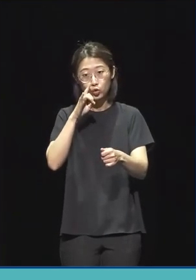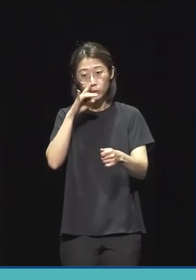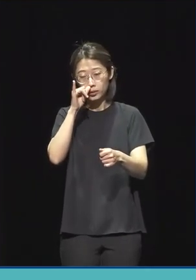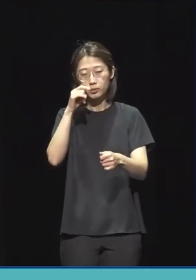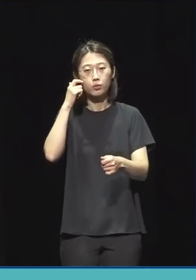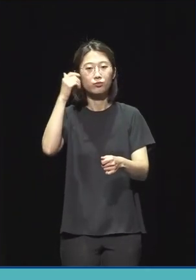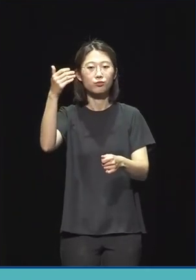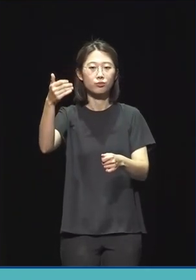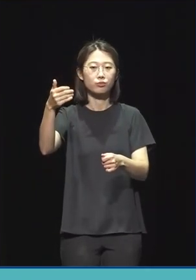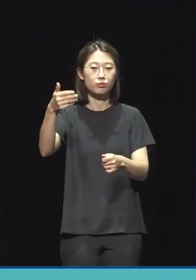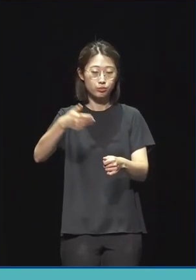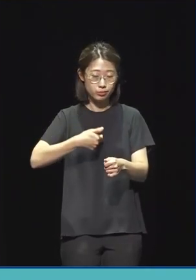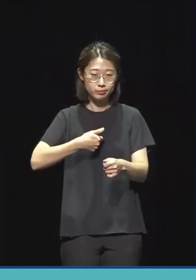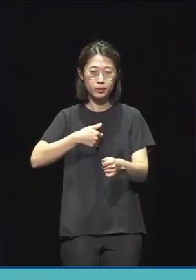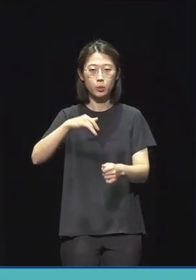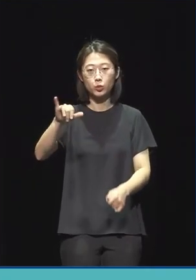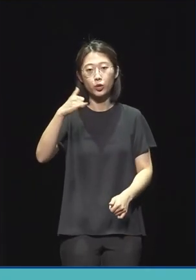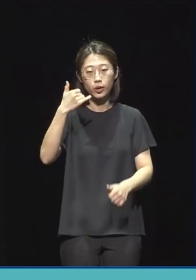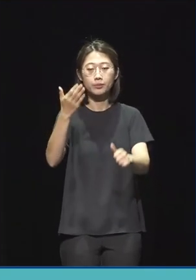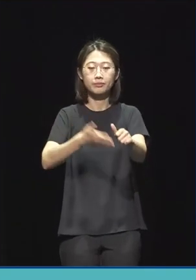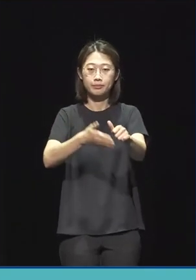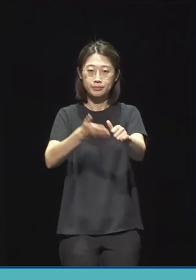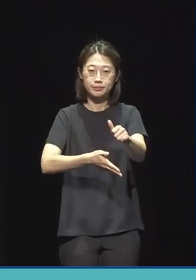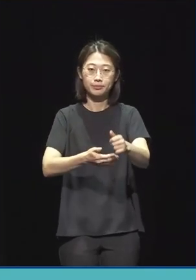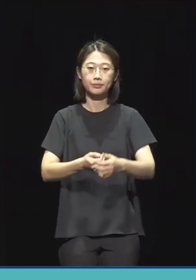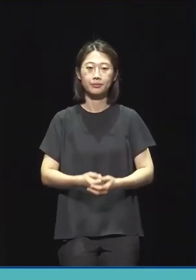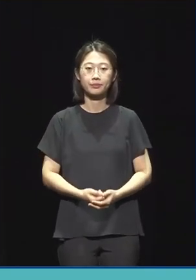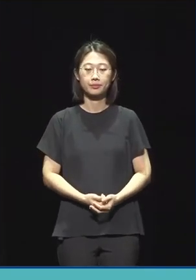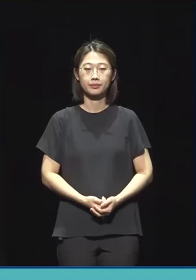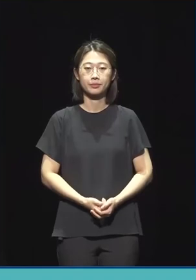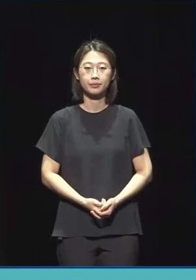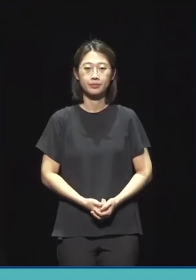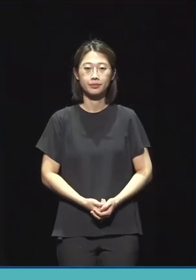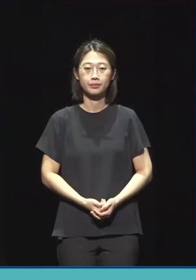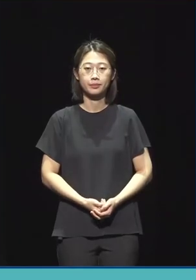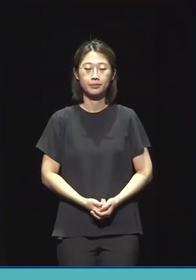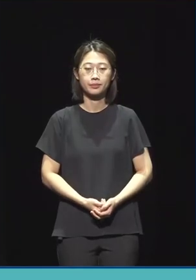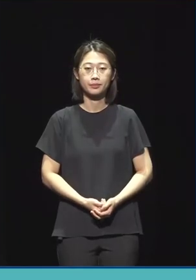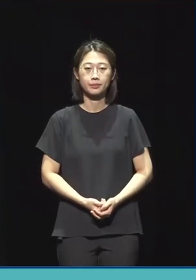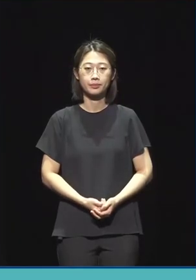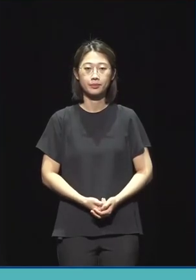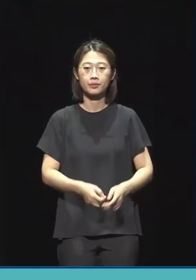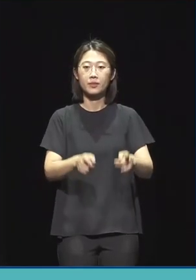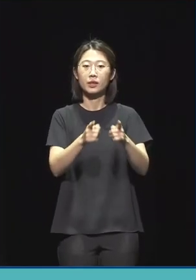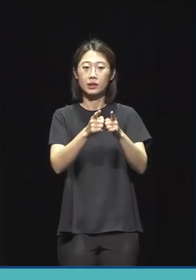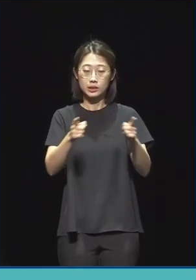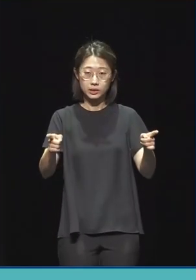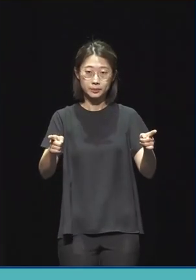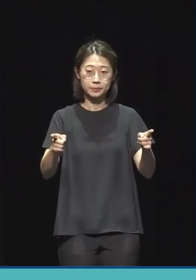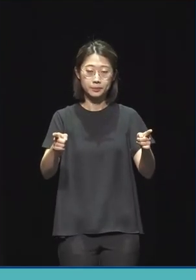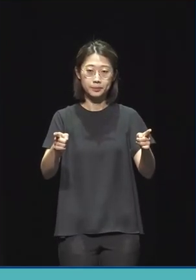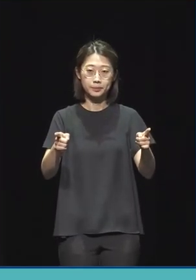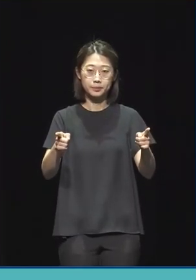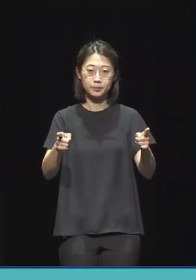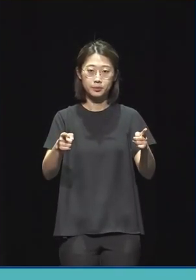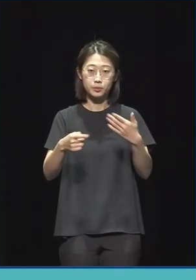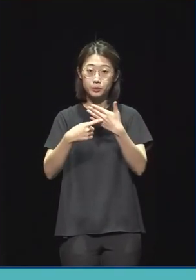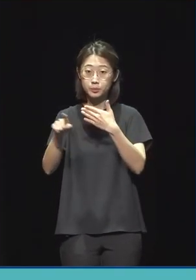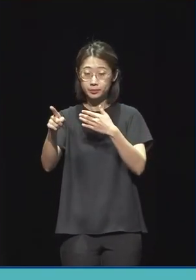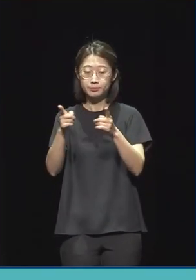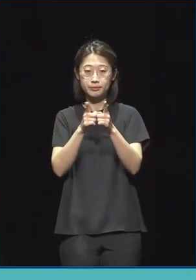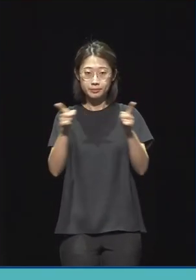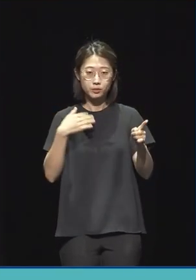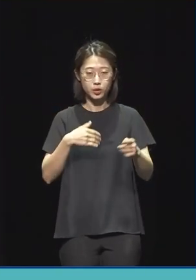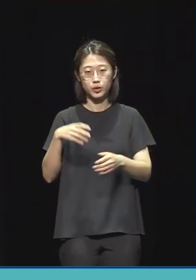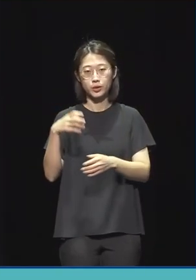주셔서 어떤 뭐 어떤 응대를 받으시면 좋을 것 같습니다 1층에 저희가 로비에 저희가 바로 신나는 예술